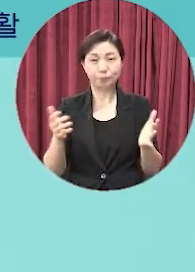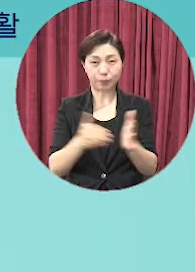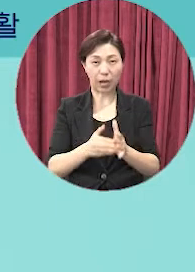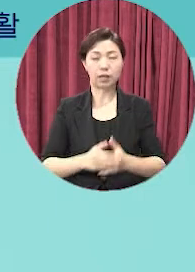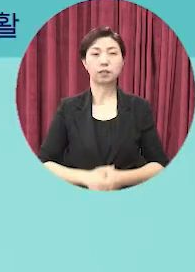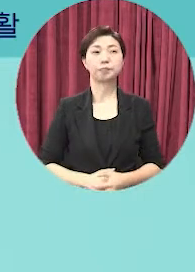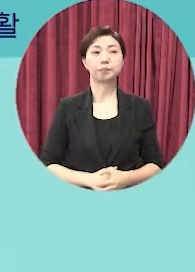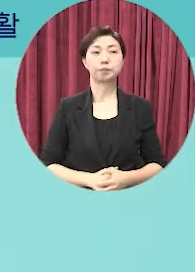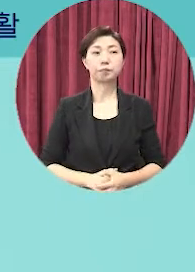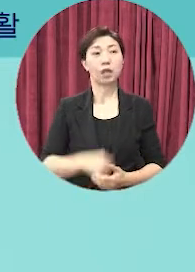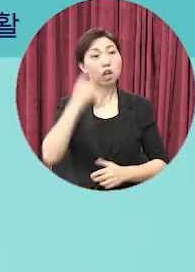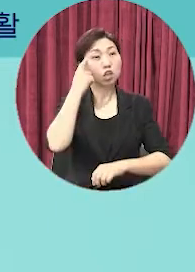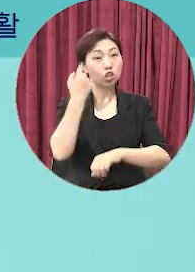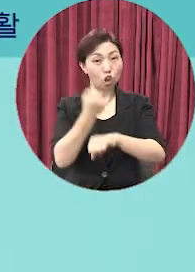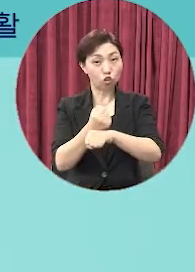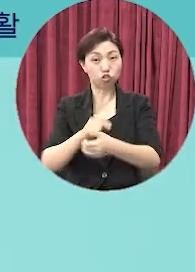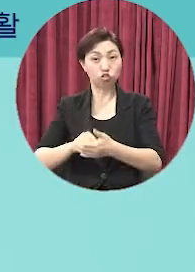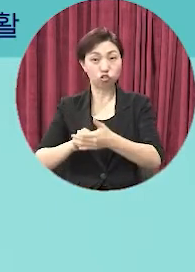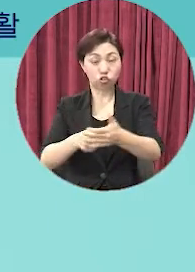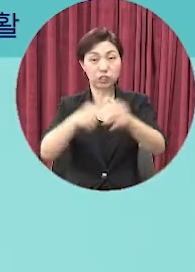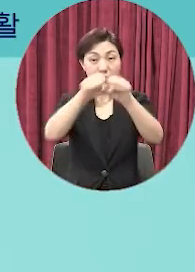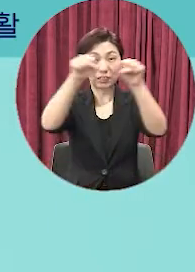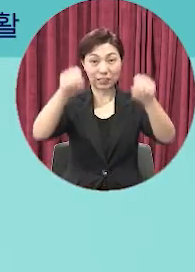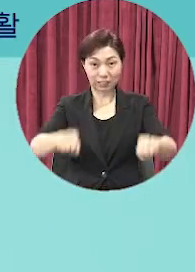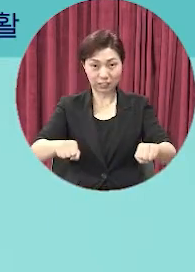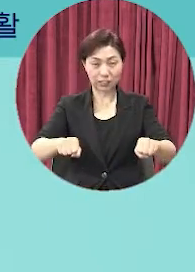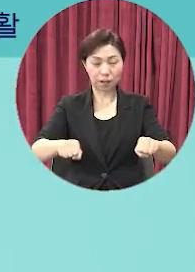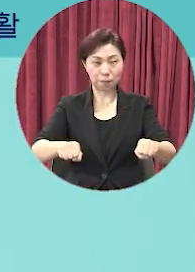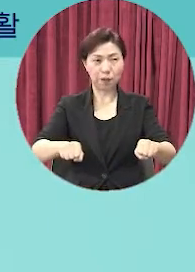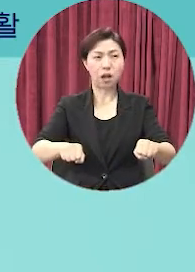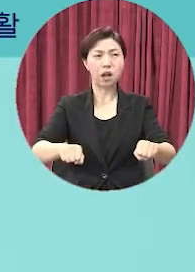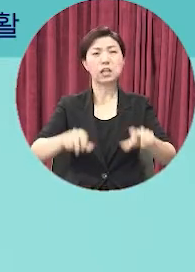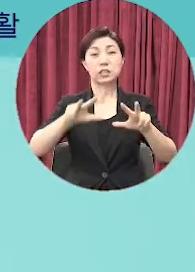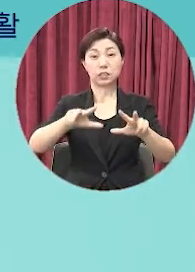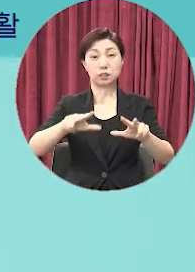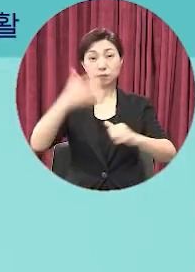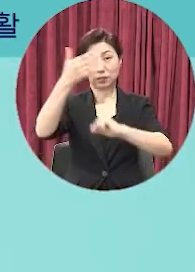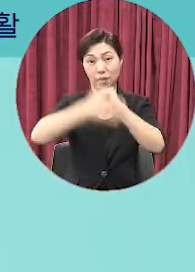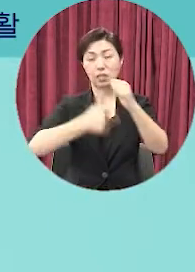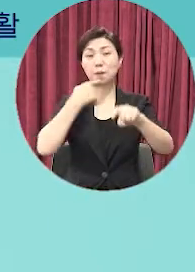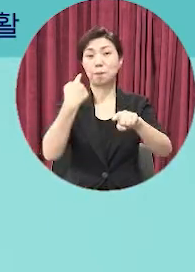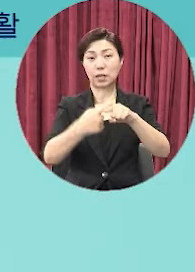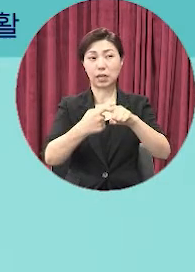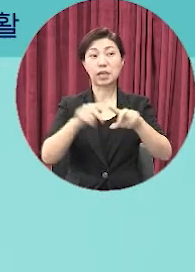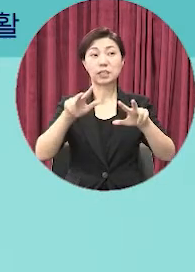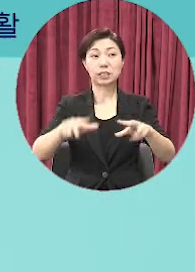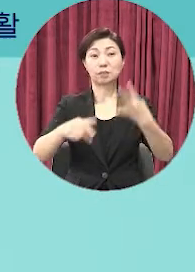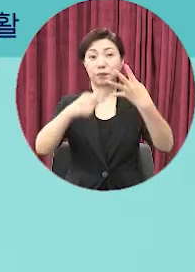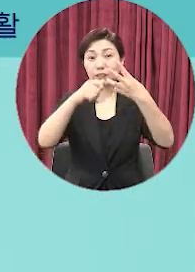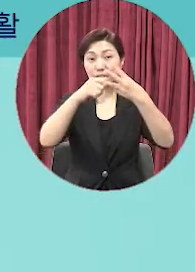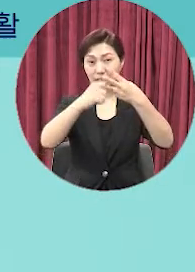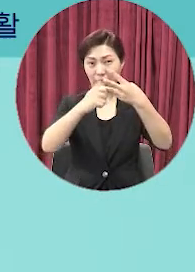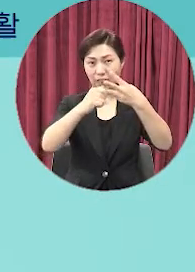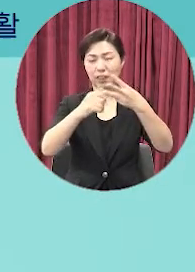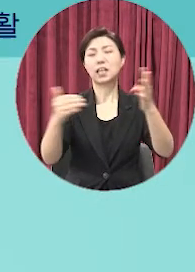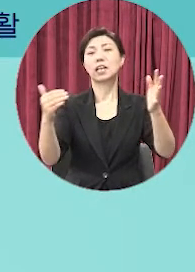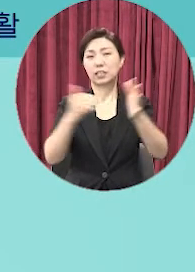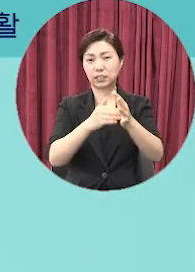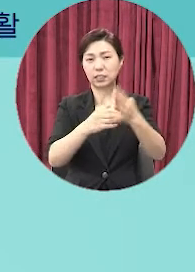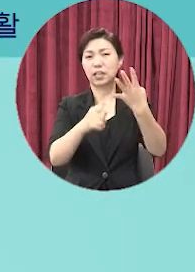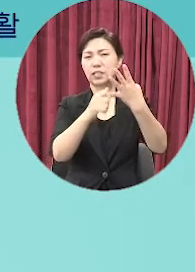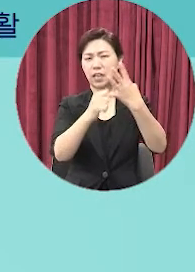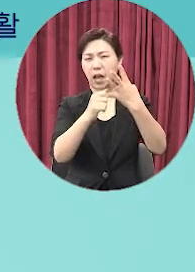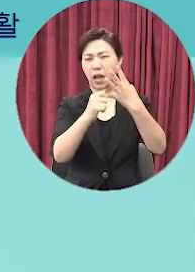추진 체계는 여기 보시는 바와 같고요. 현재는 이제 3단계를 지나서 4단계 마무리 단계에